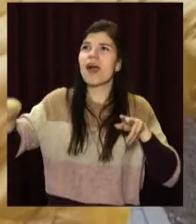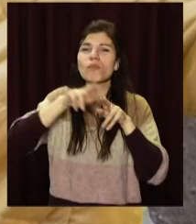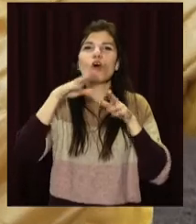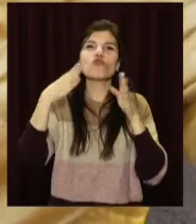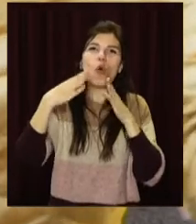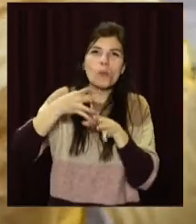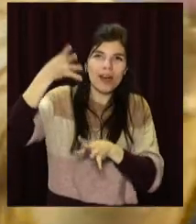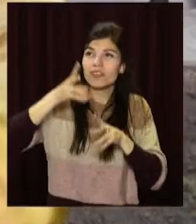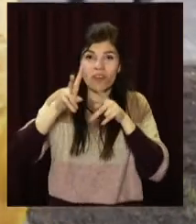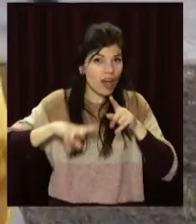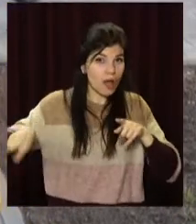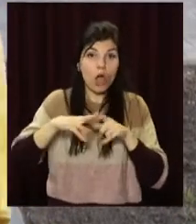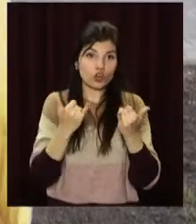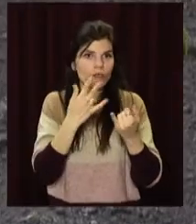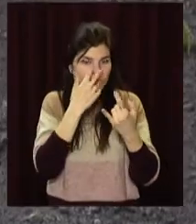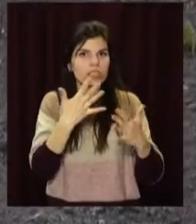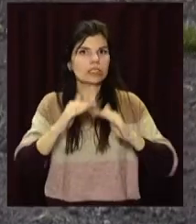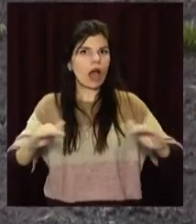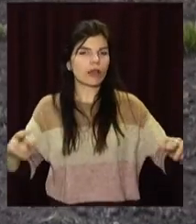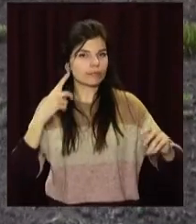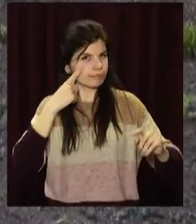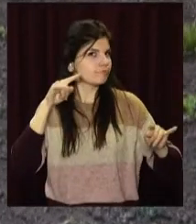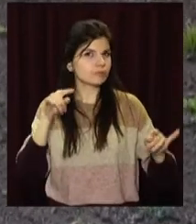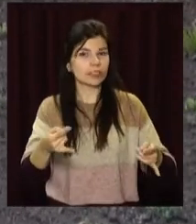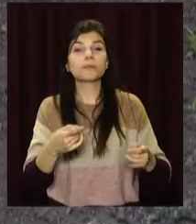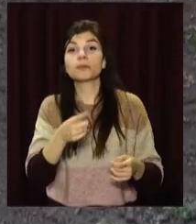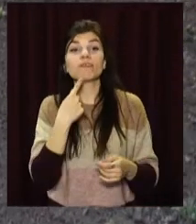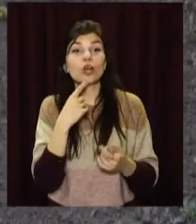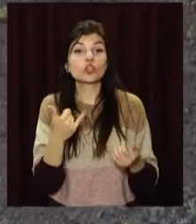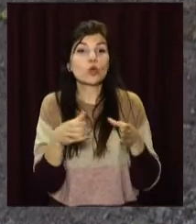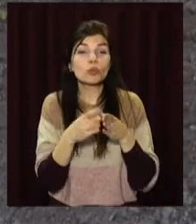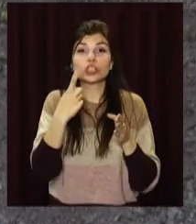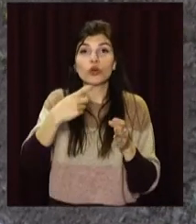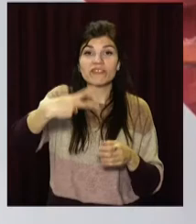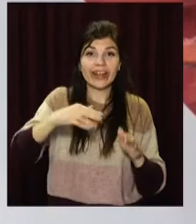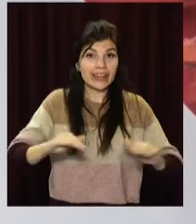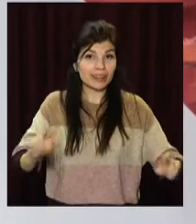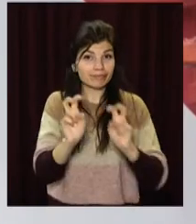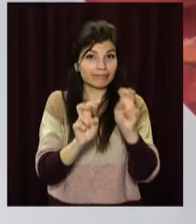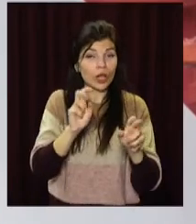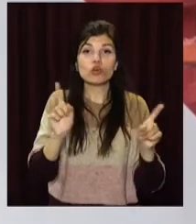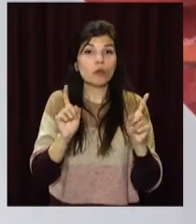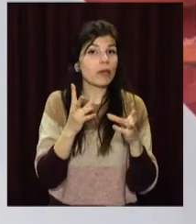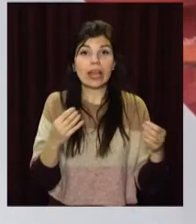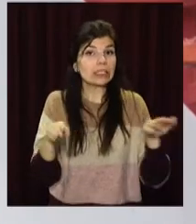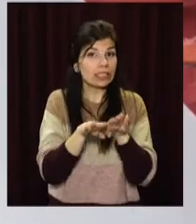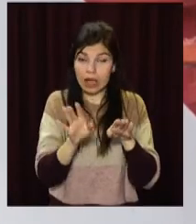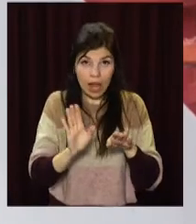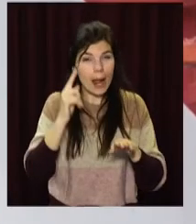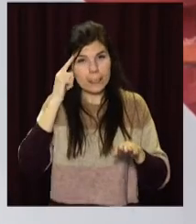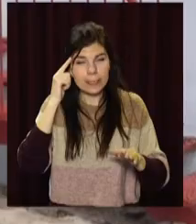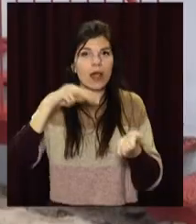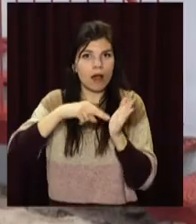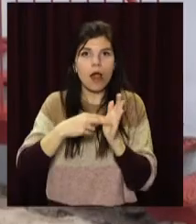будівлями. А зараз це видно, що це садочок. Наразі у садочку 6 груп, які відвідують 120 дітлахів. Аби не закривати заклад,